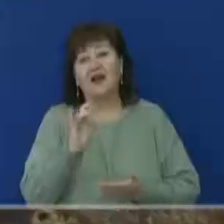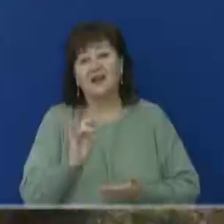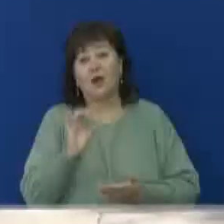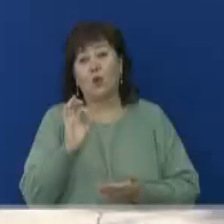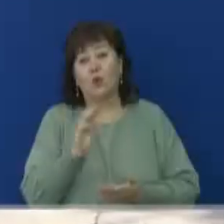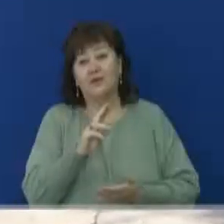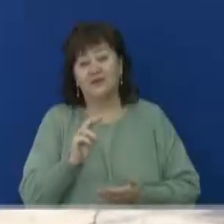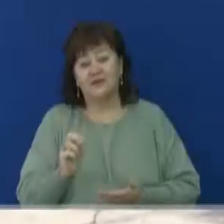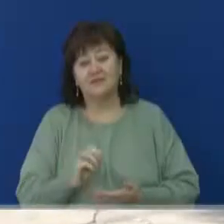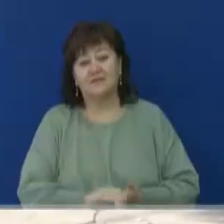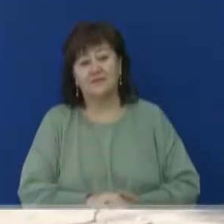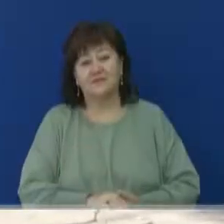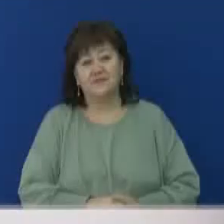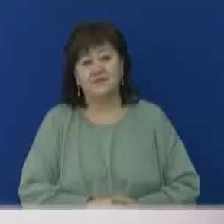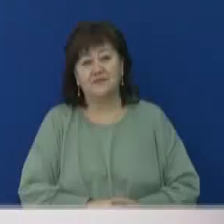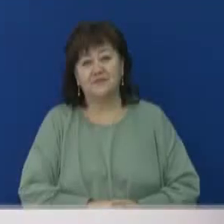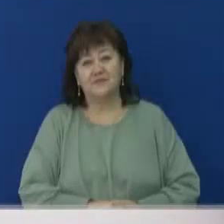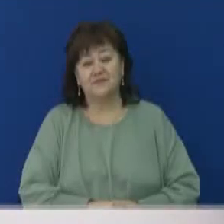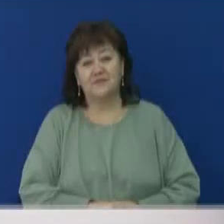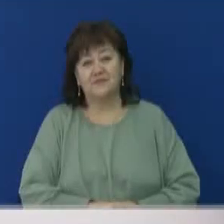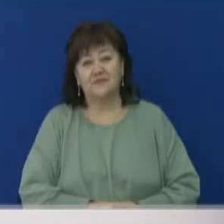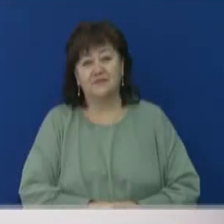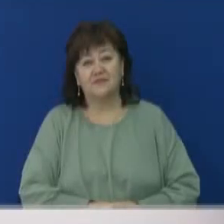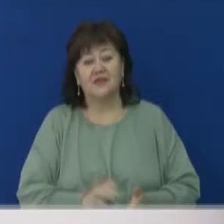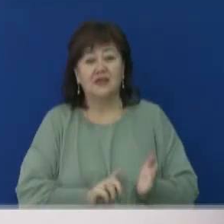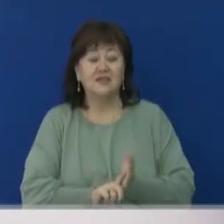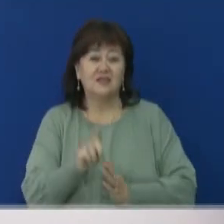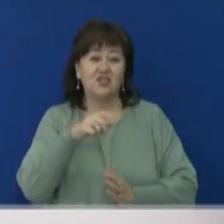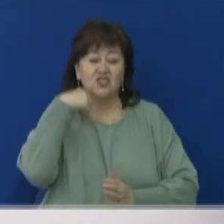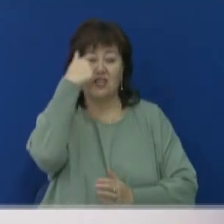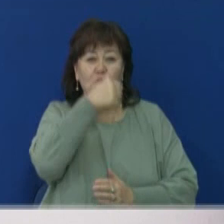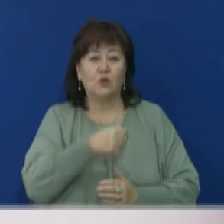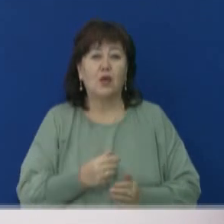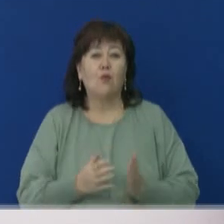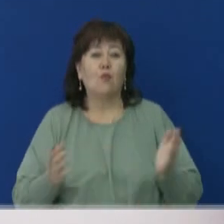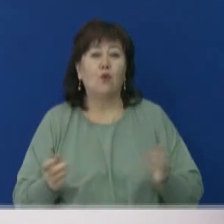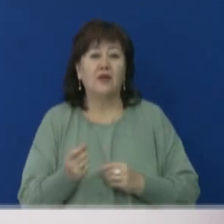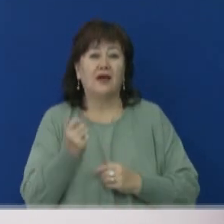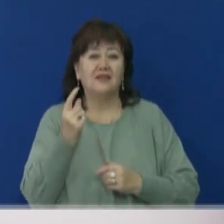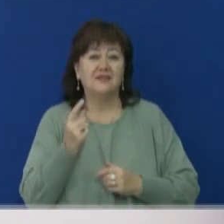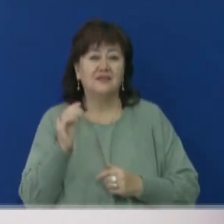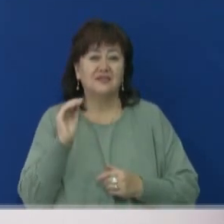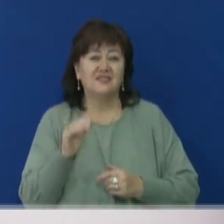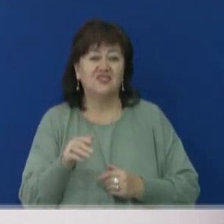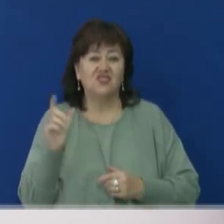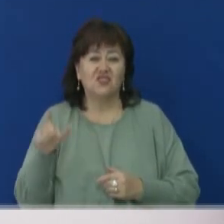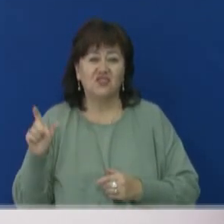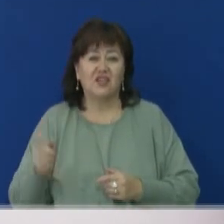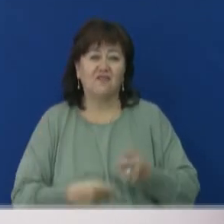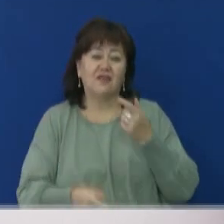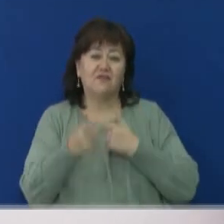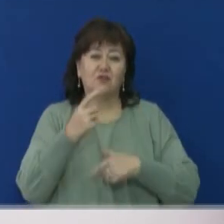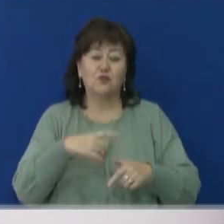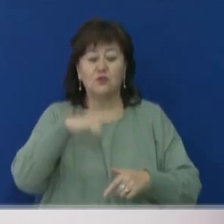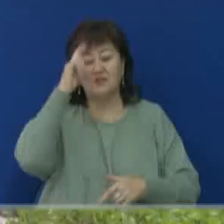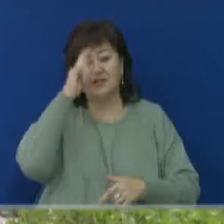гарнизонының баспасөз қызметінің қолдауымен. Жыл басынан бері 11 мыңнан астам этникалық қазақ ата мекеніне көшіп келді деп